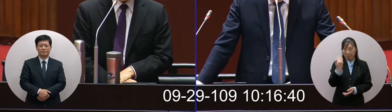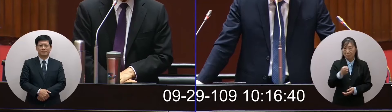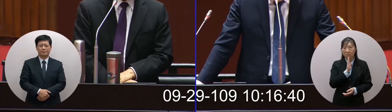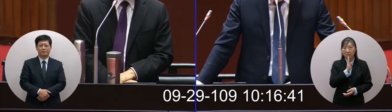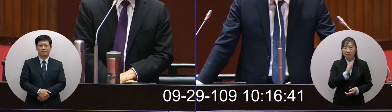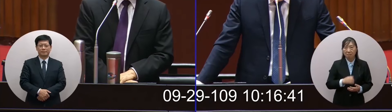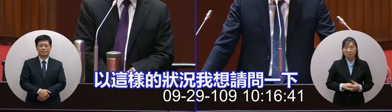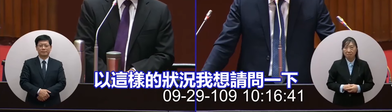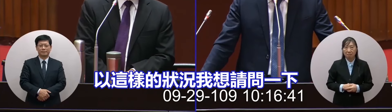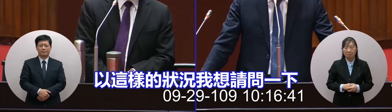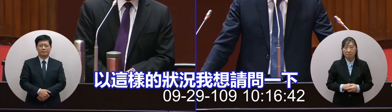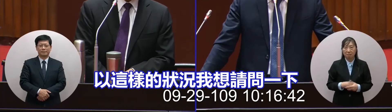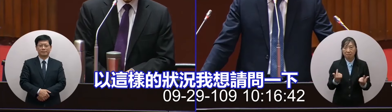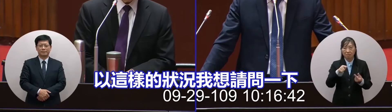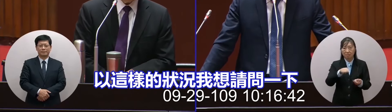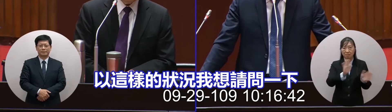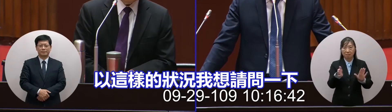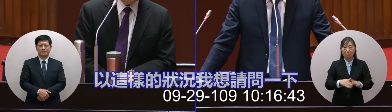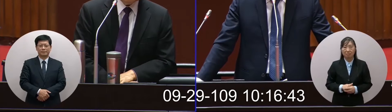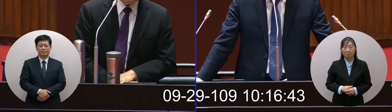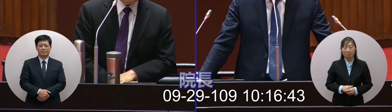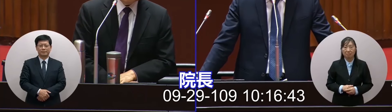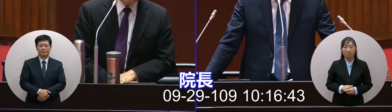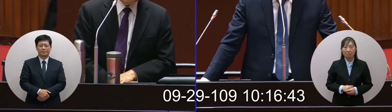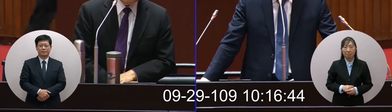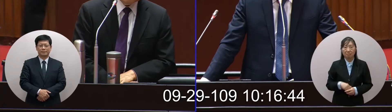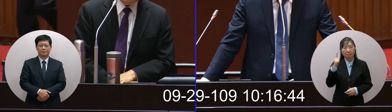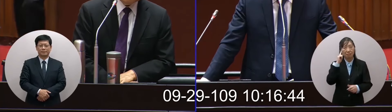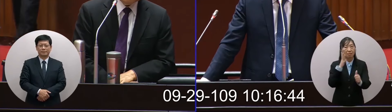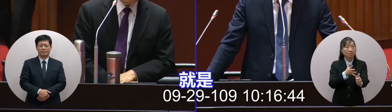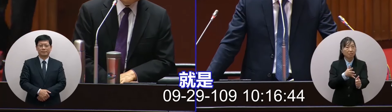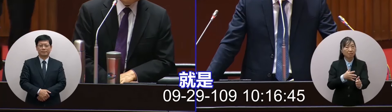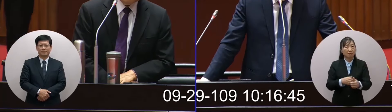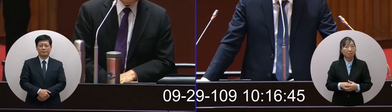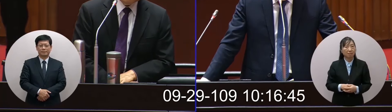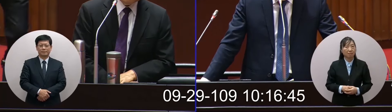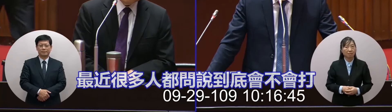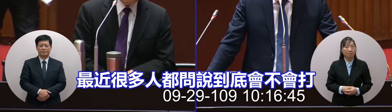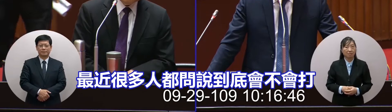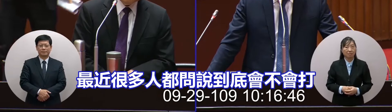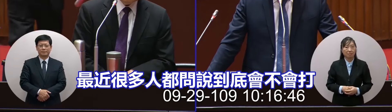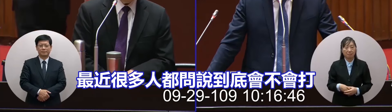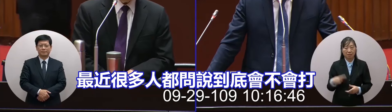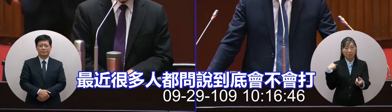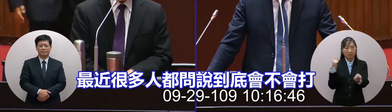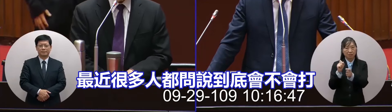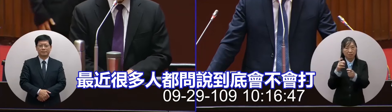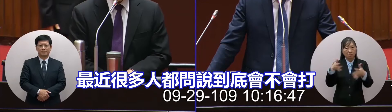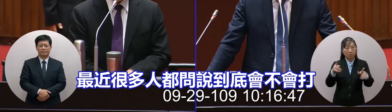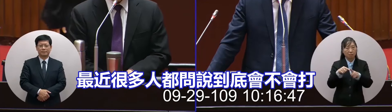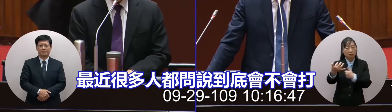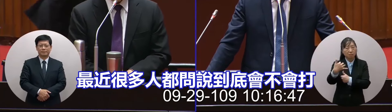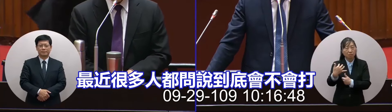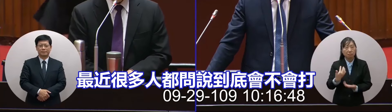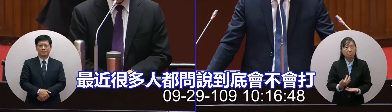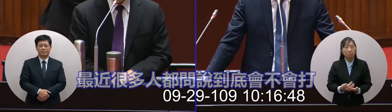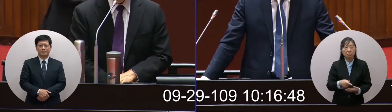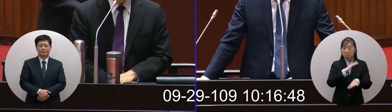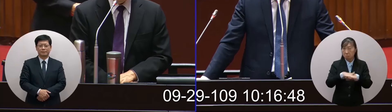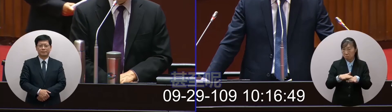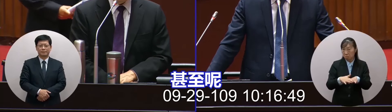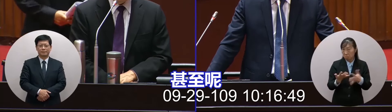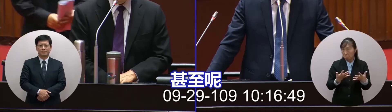数。以这样的状况，我想请一下院长啊、哦，就是最近很多人都会问说，啊、到底会不会